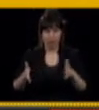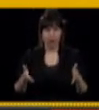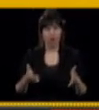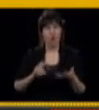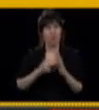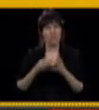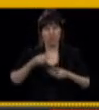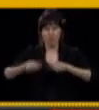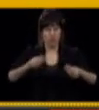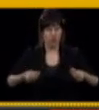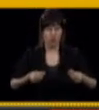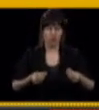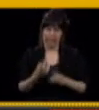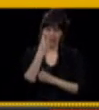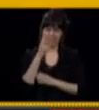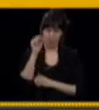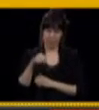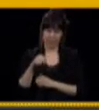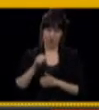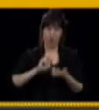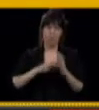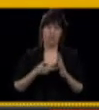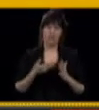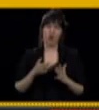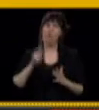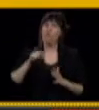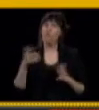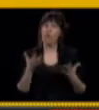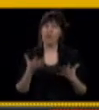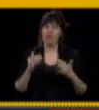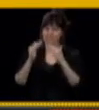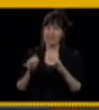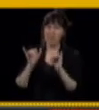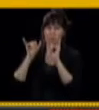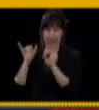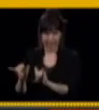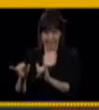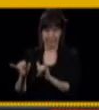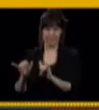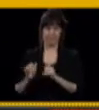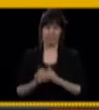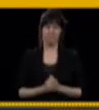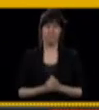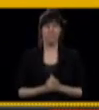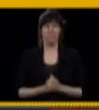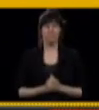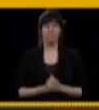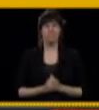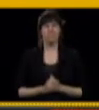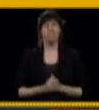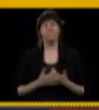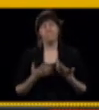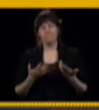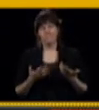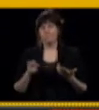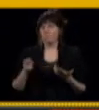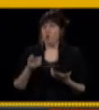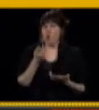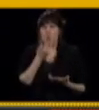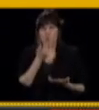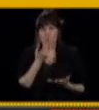idéalement vous restez à maison si vous voulez absolument aller prendre une marche